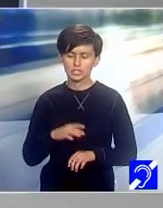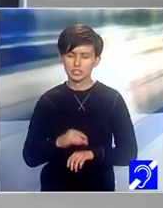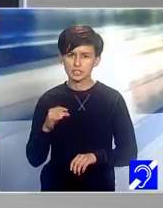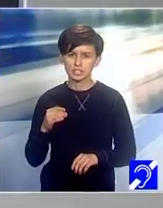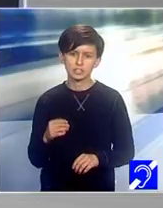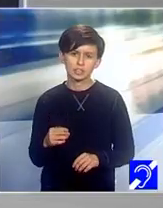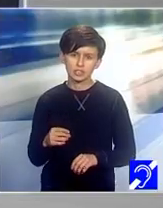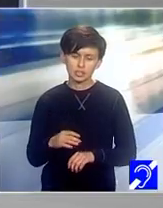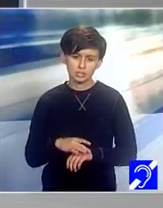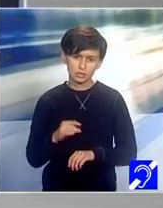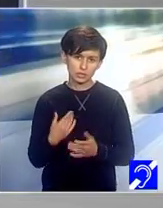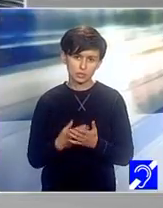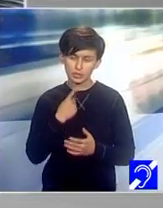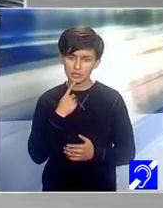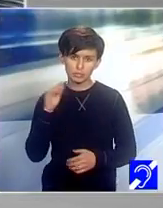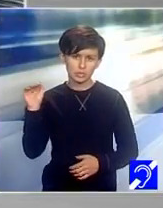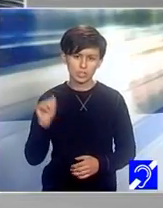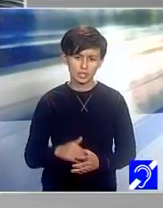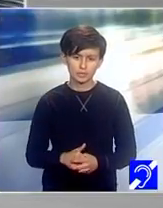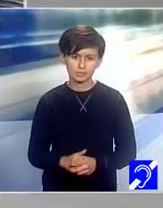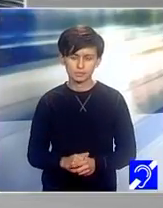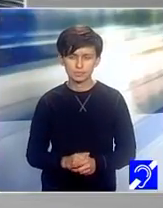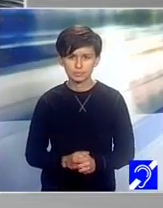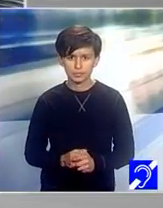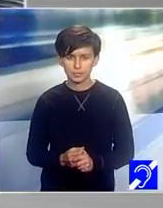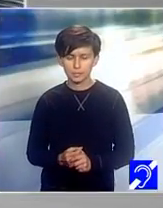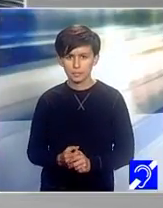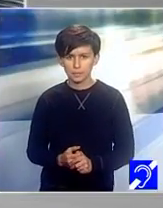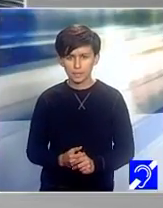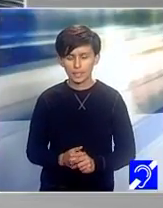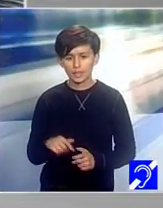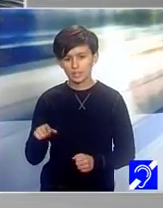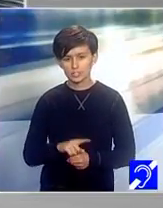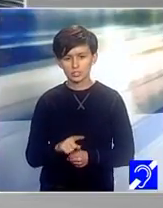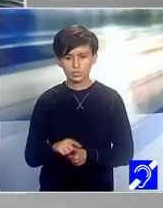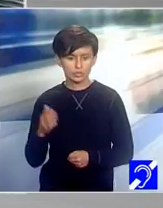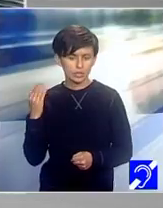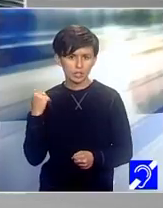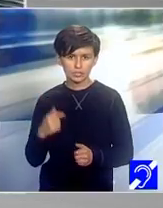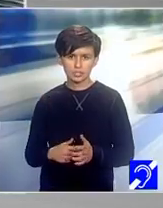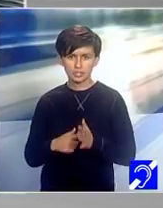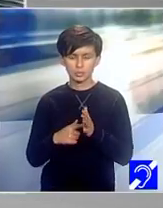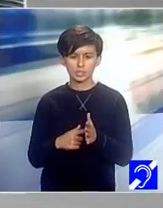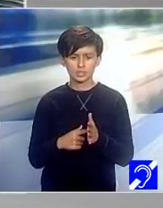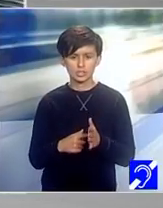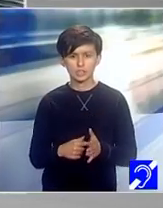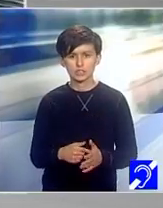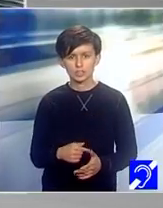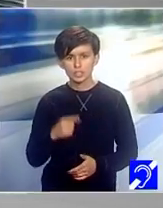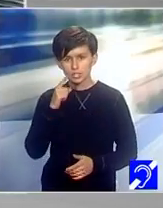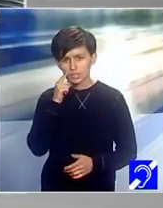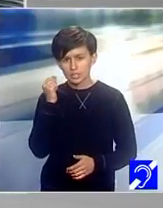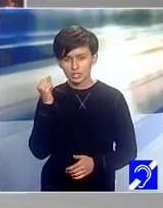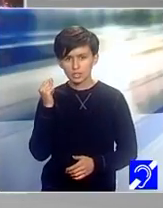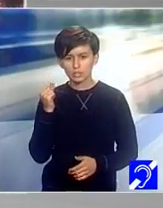cumva. Într-un fel, această abordare a fost menționată și de către omologul meu din Timișoara, de către